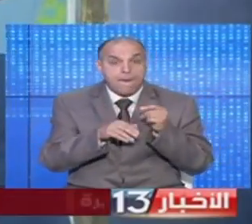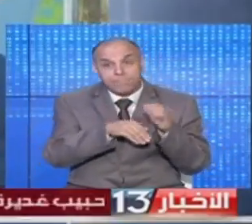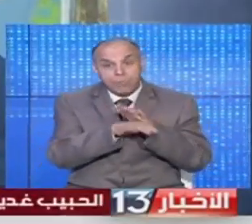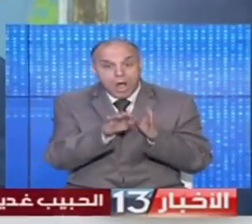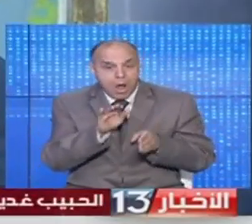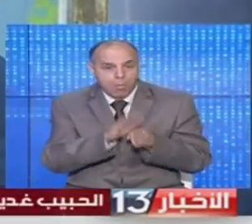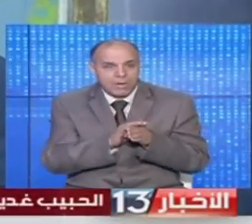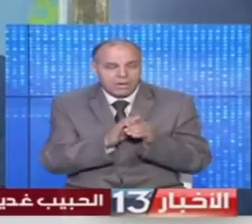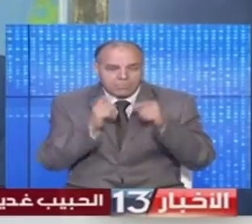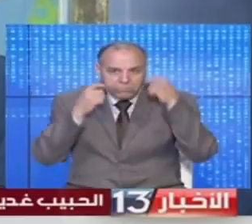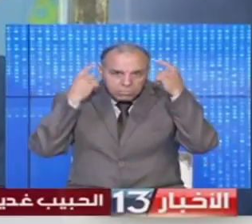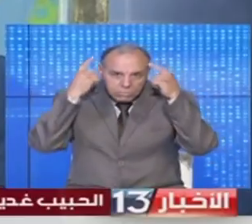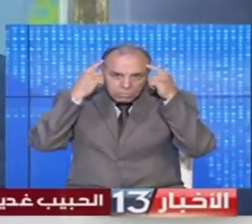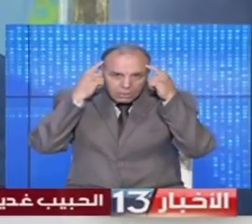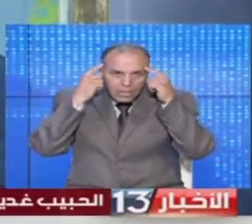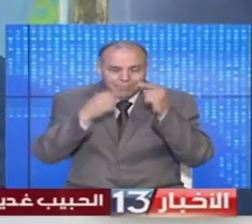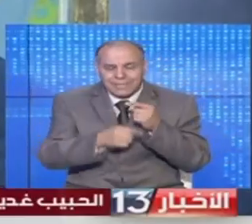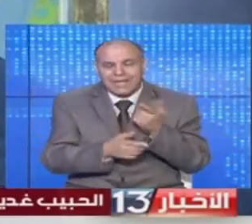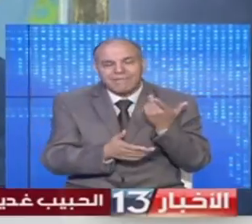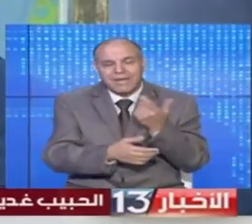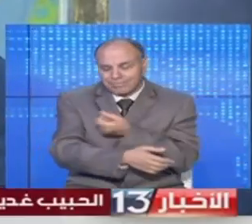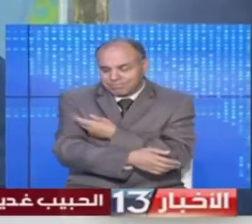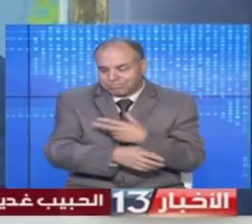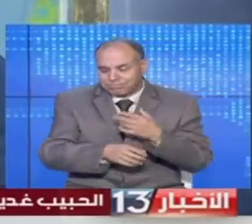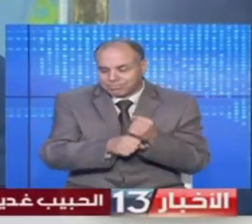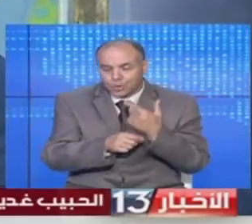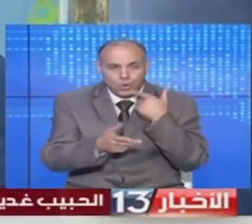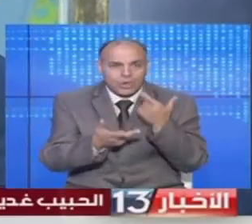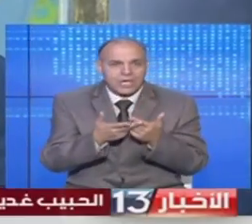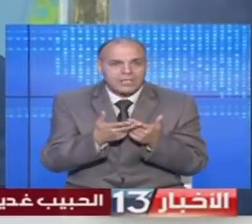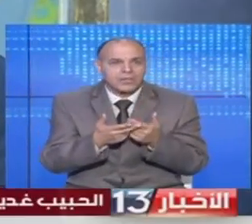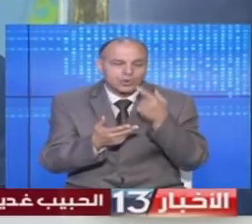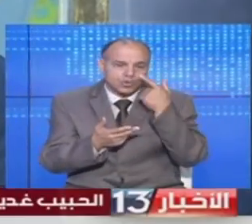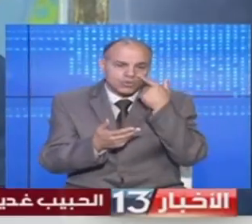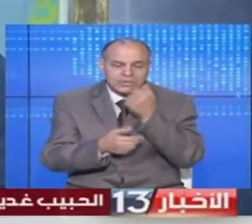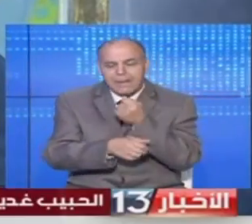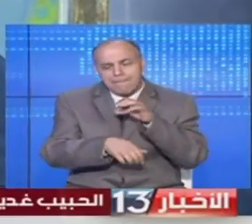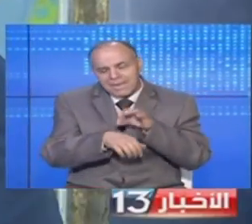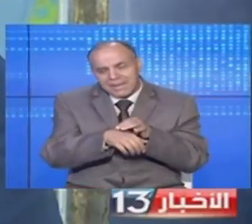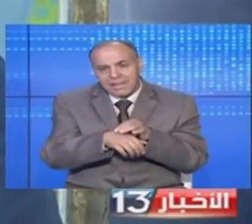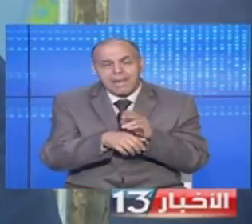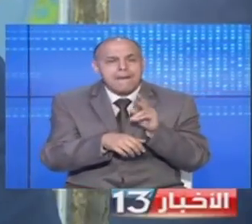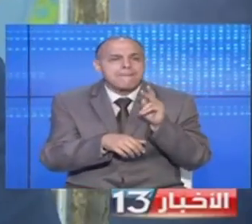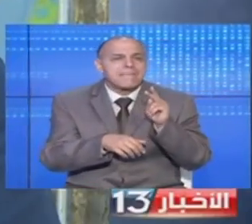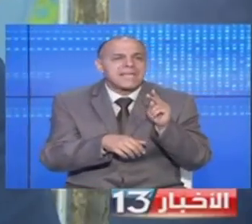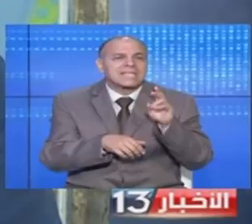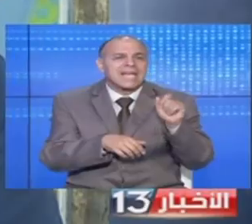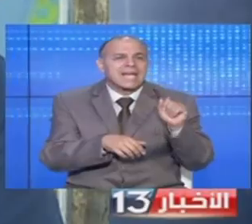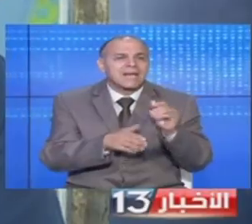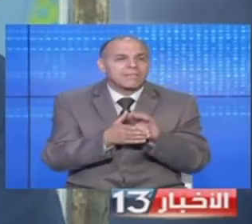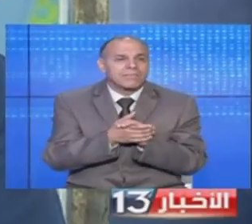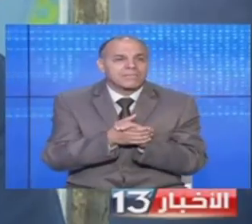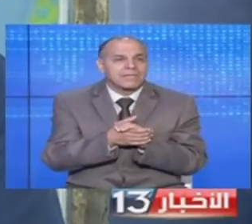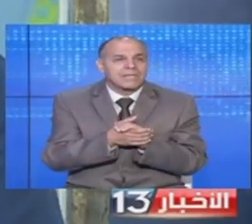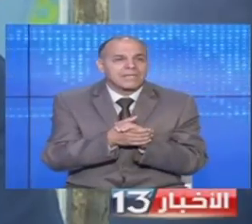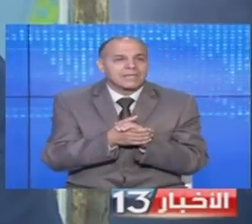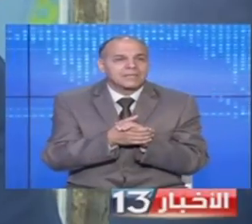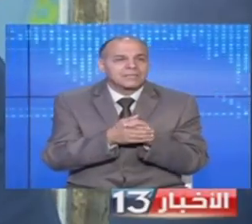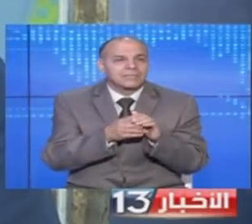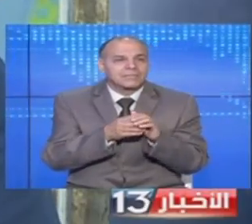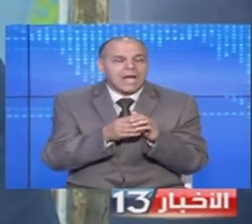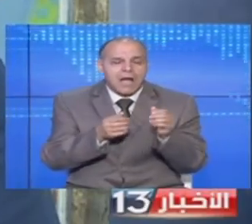اعتمدنا على بسياق بيشكلوا انسان مريض هذه هي نوع من تعظيم